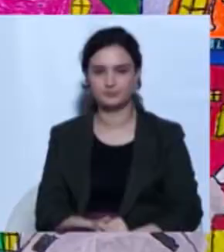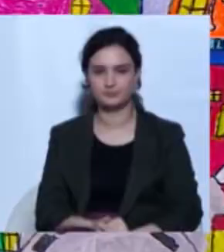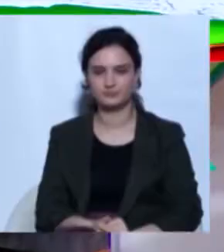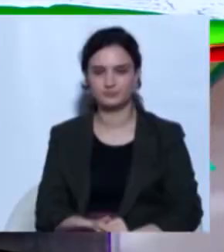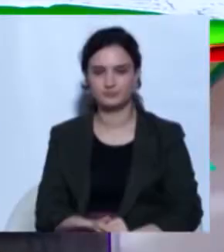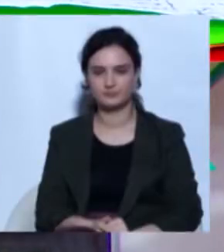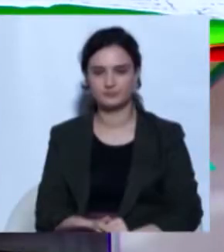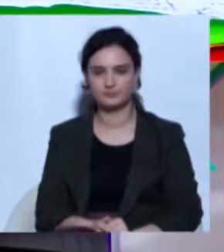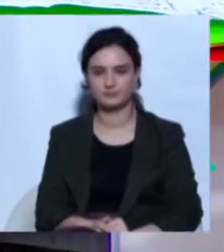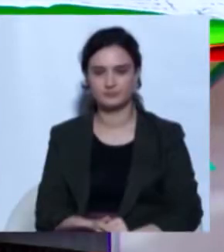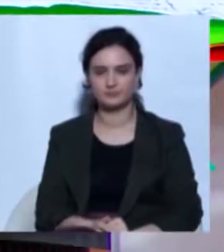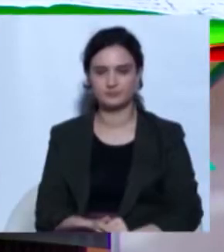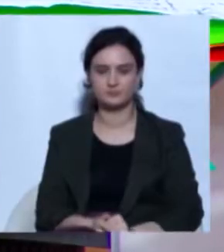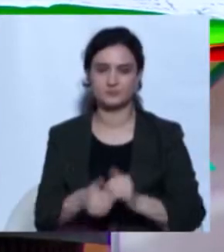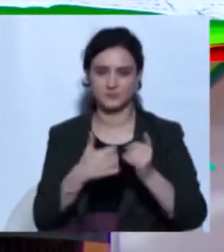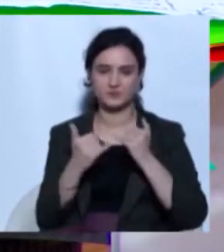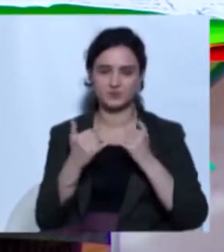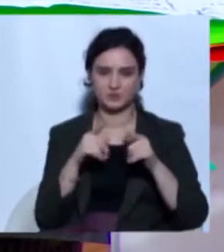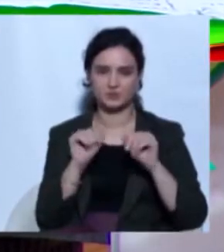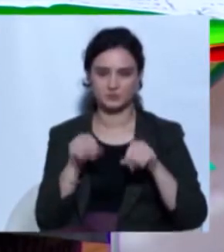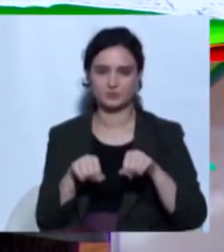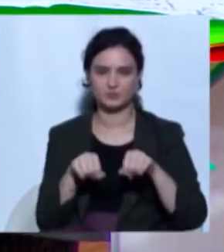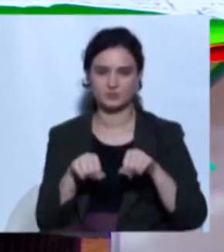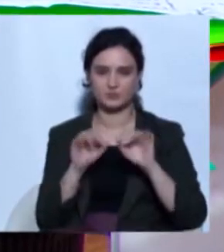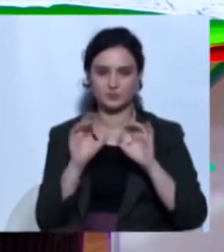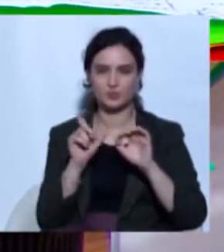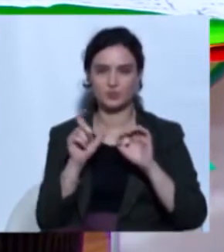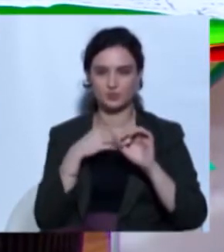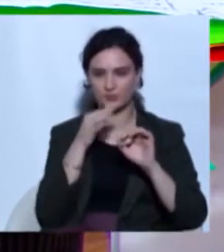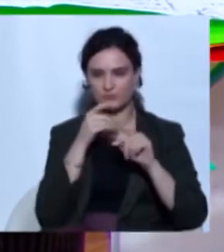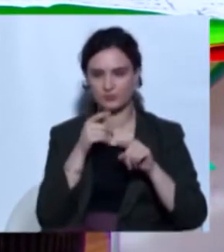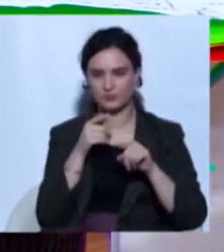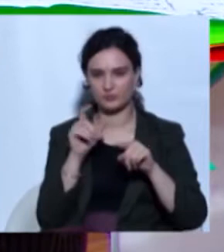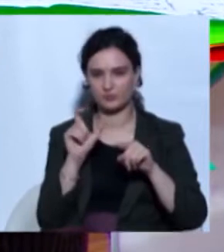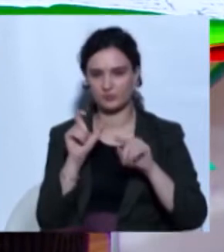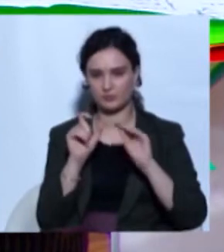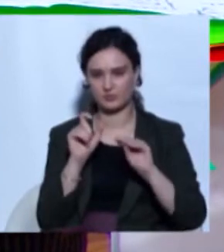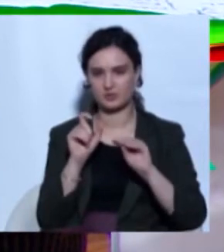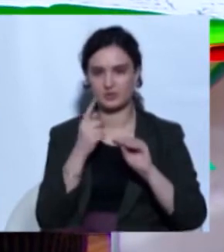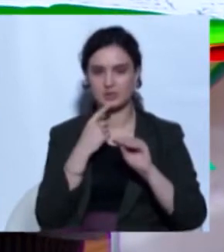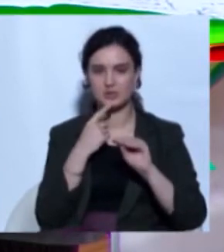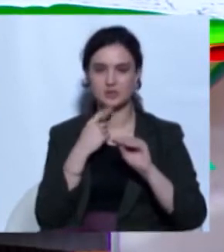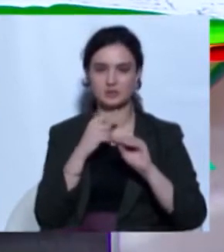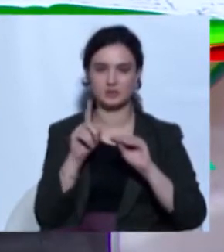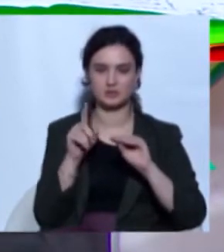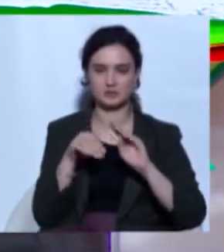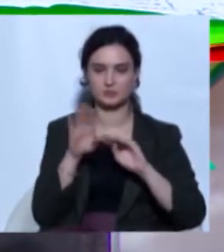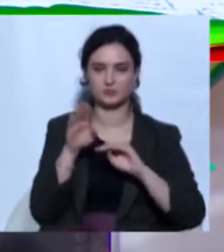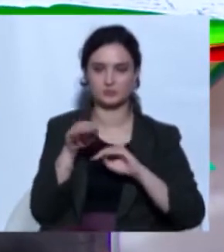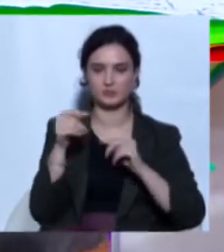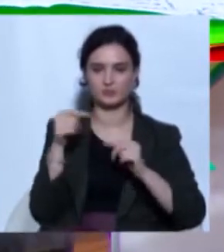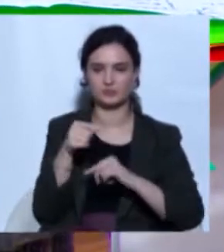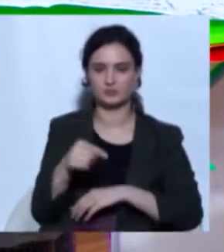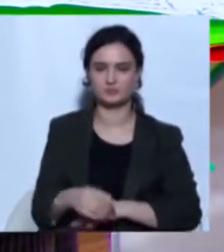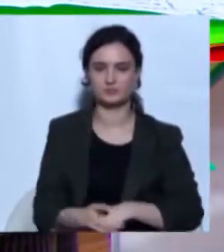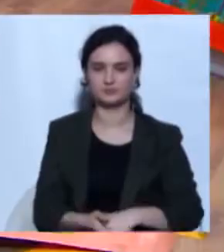არა, იქნებ ყვითელზე ჯობი, ან ლურჯ, ან იასა. აი ლურჯზე მომწონს, მოდი დავდოთ ლურჯზე. რაღაცა ძალიან